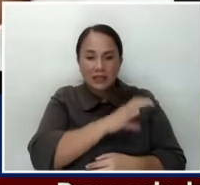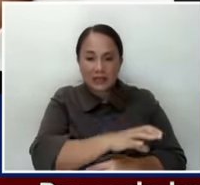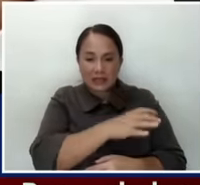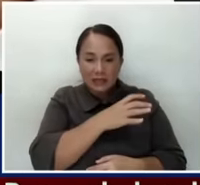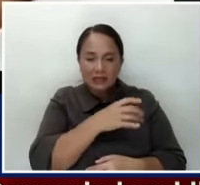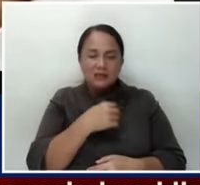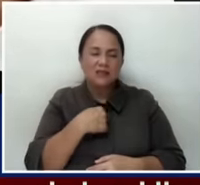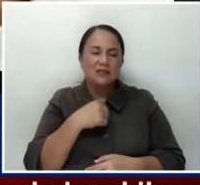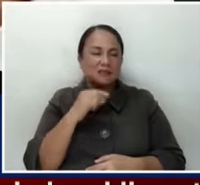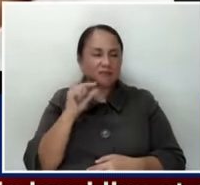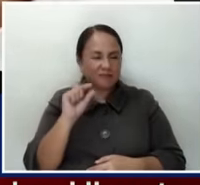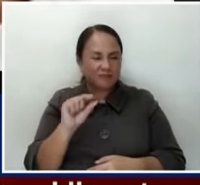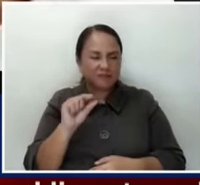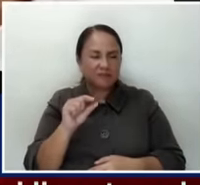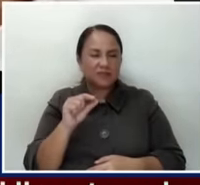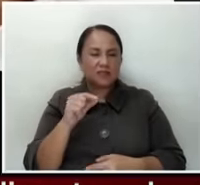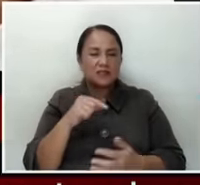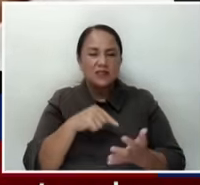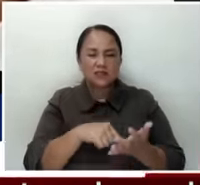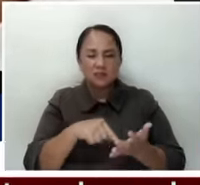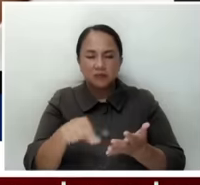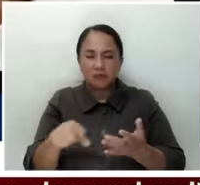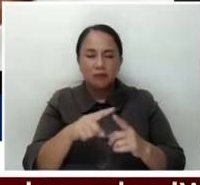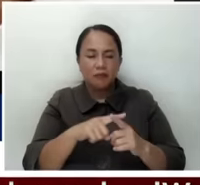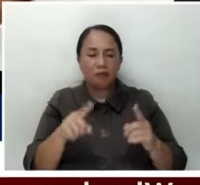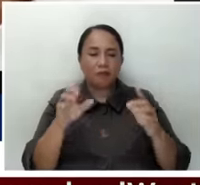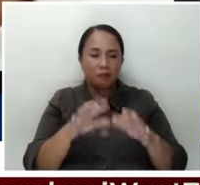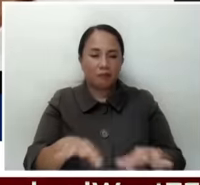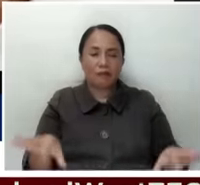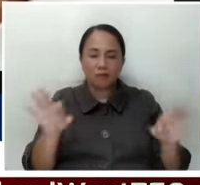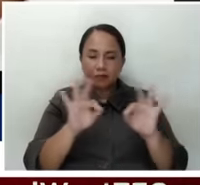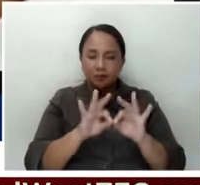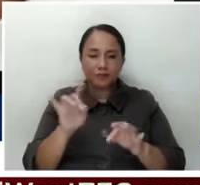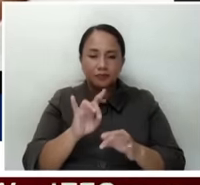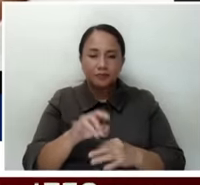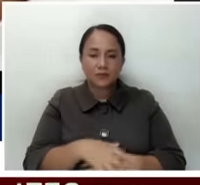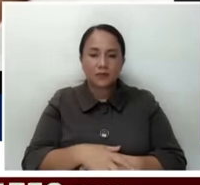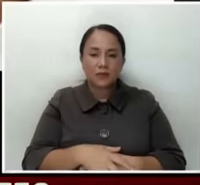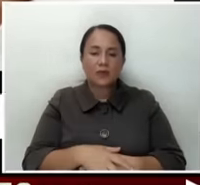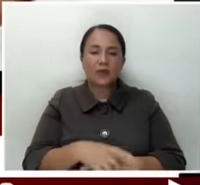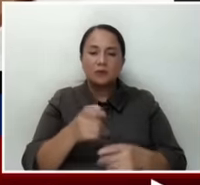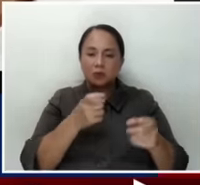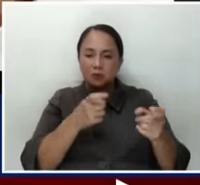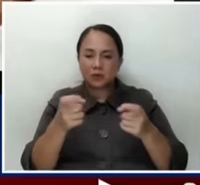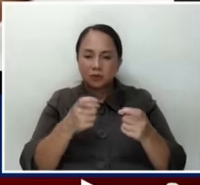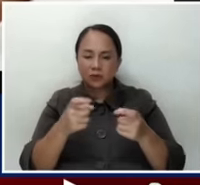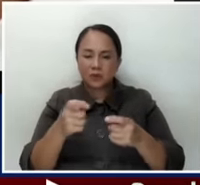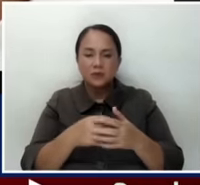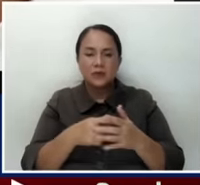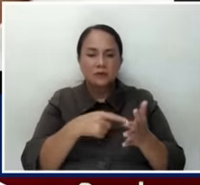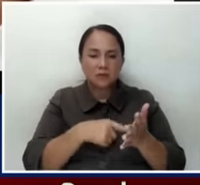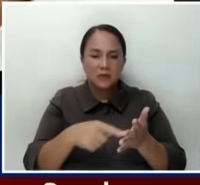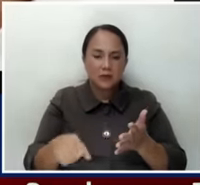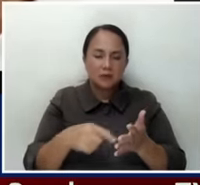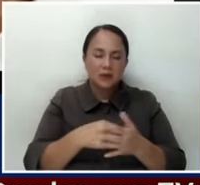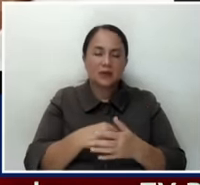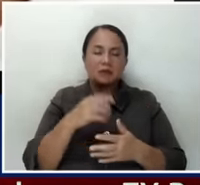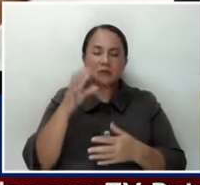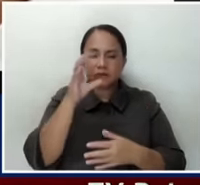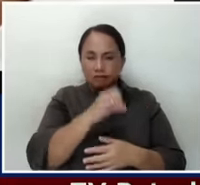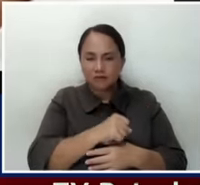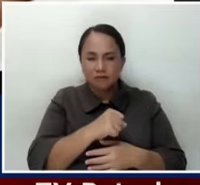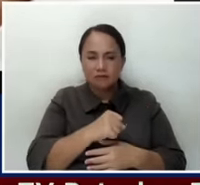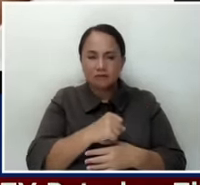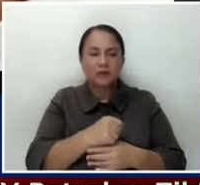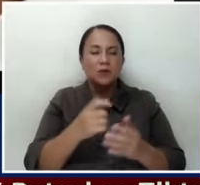counting co-payment. Pero ang mahalaga dito ay na-regulate natin yung co-payment at predictable no, sa side